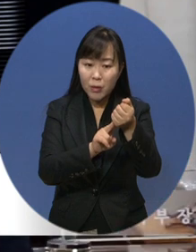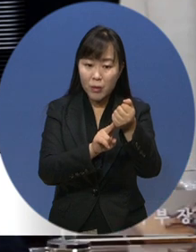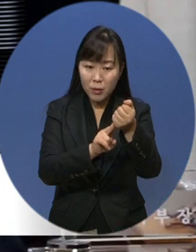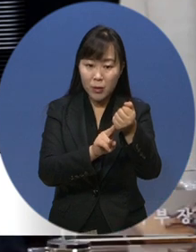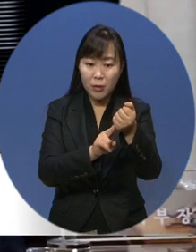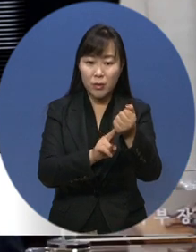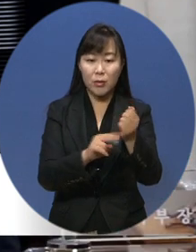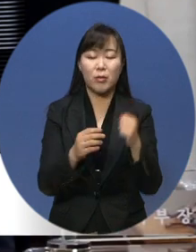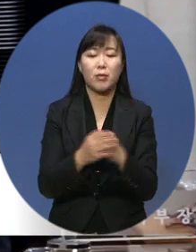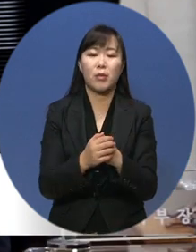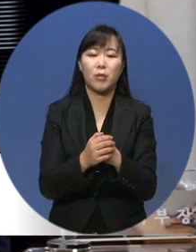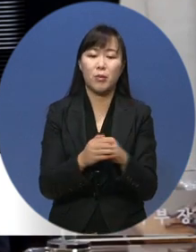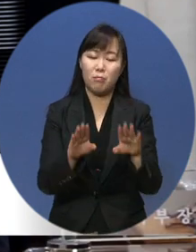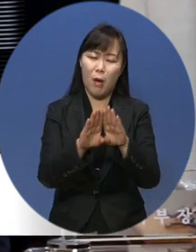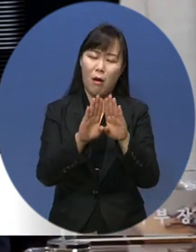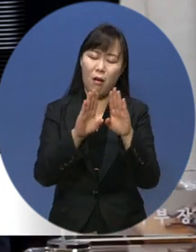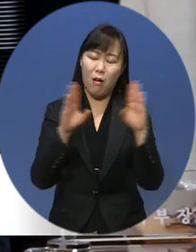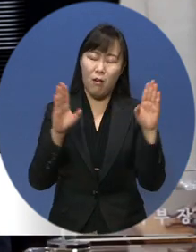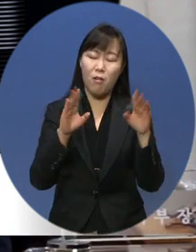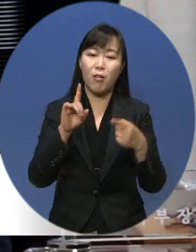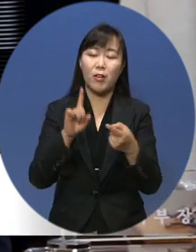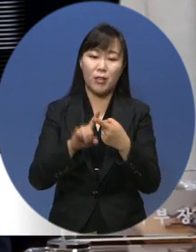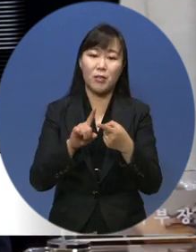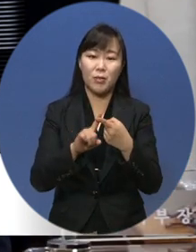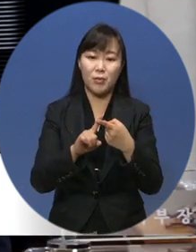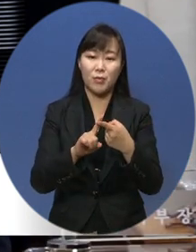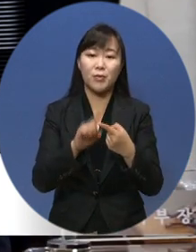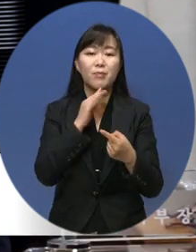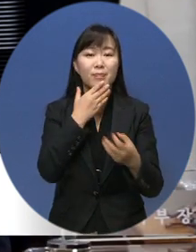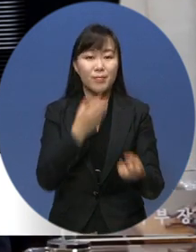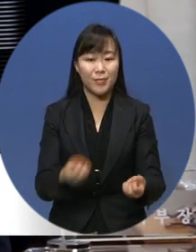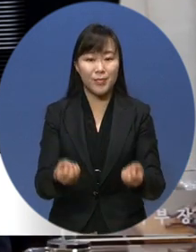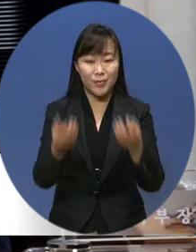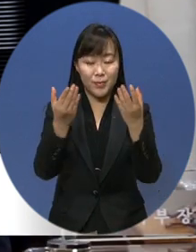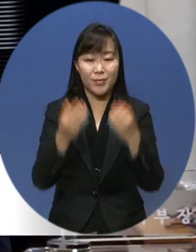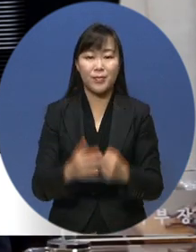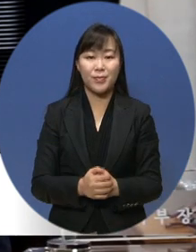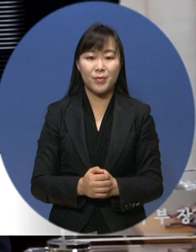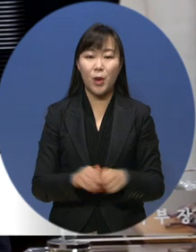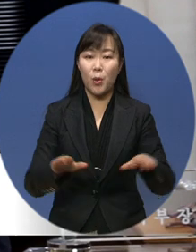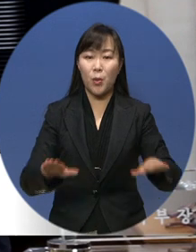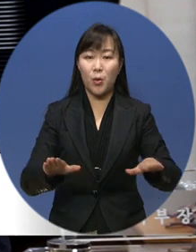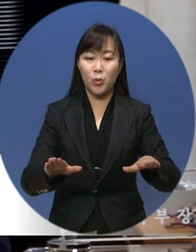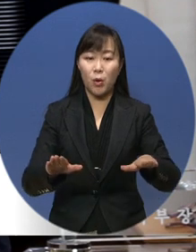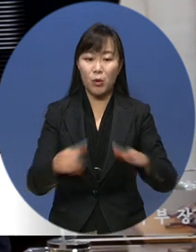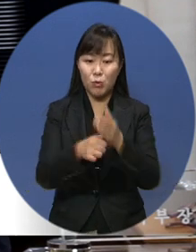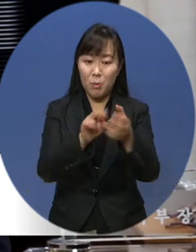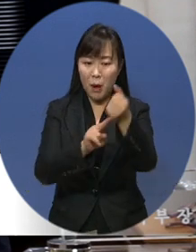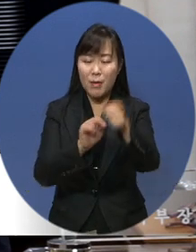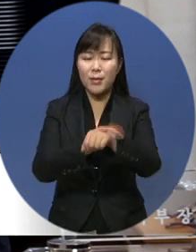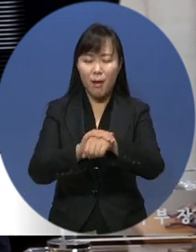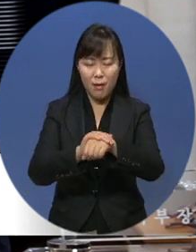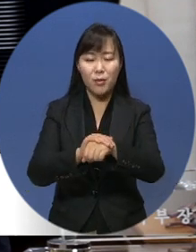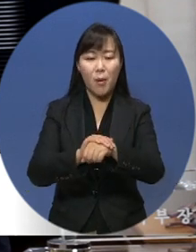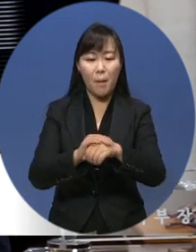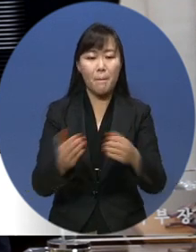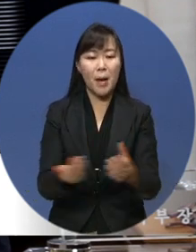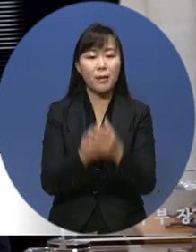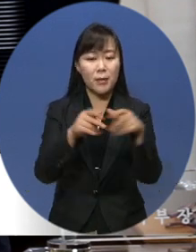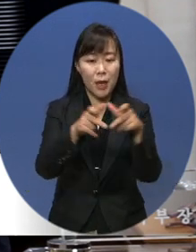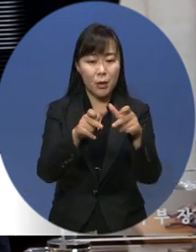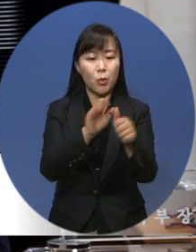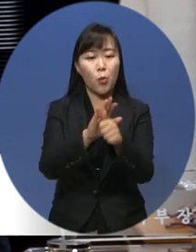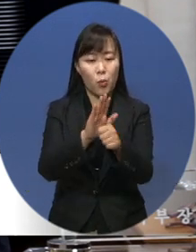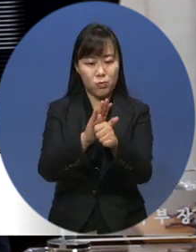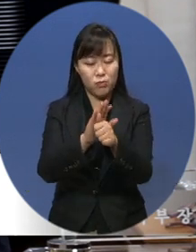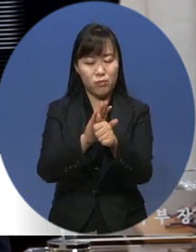바자 이렇게 열게 될 텐데 정말 이렇게 축하드리고 오늘꺼 과제가 잘 이루어져서 우리 발달적 있는 조금이라도